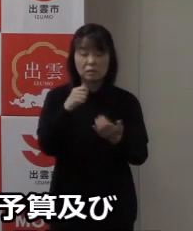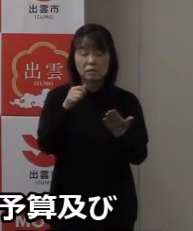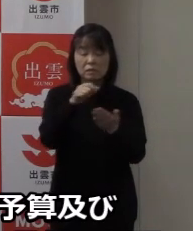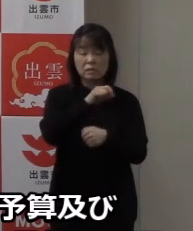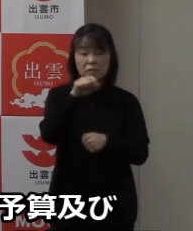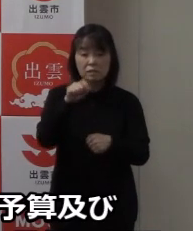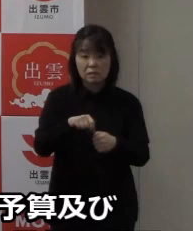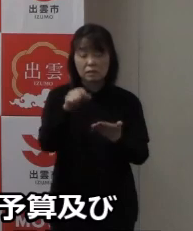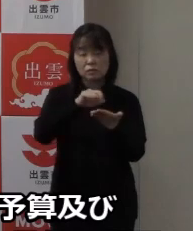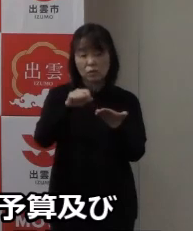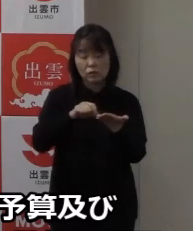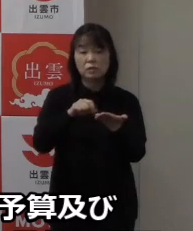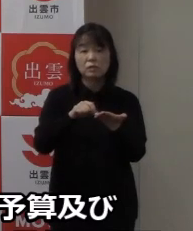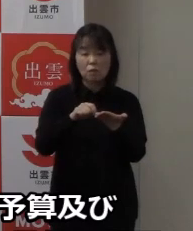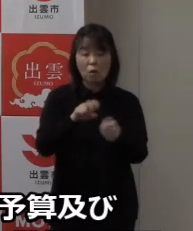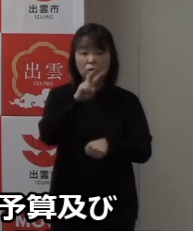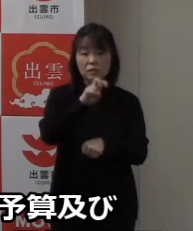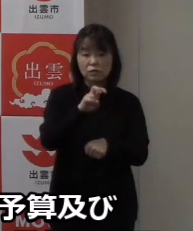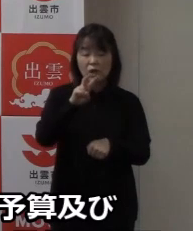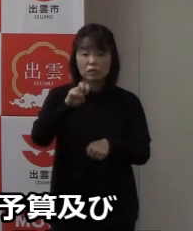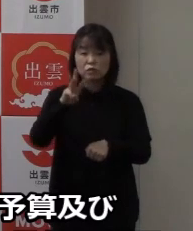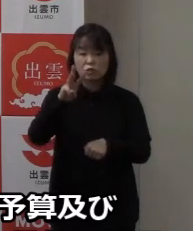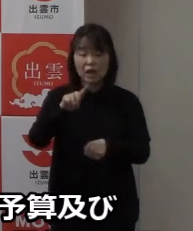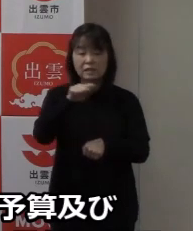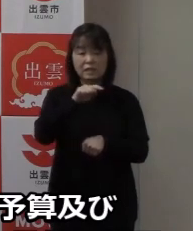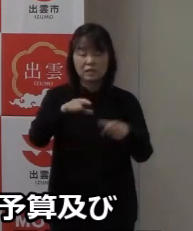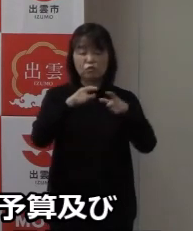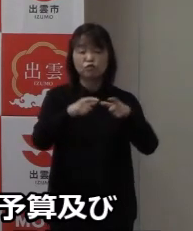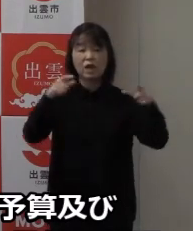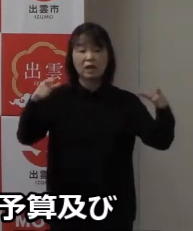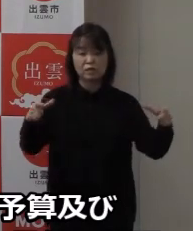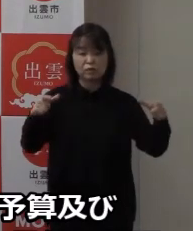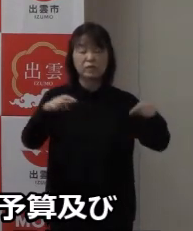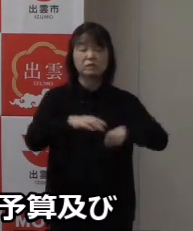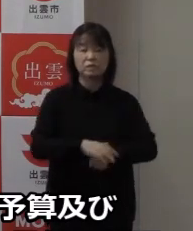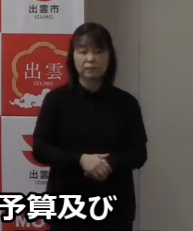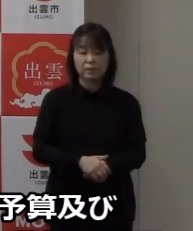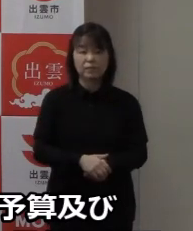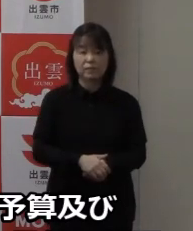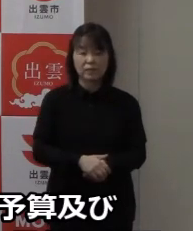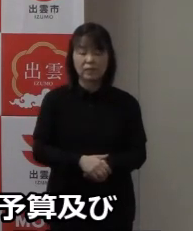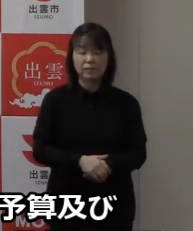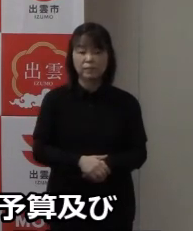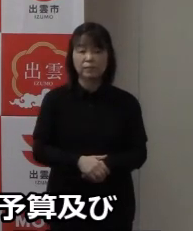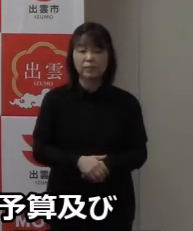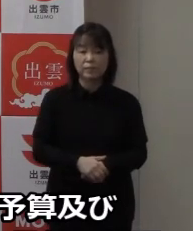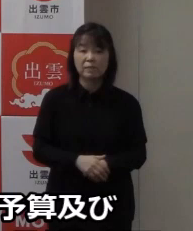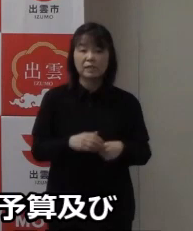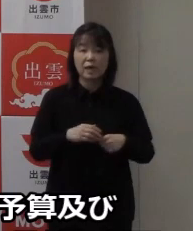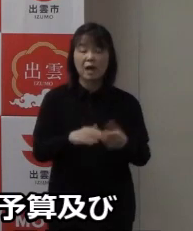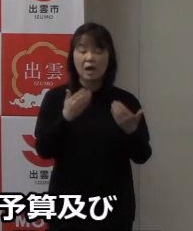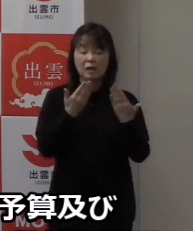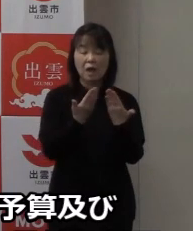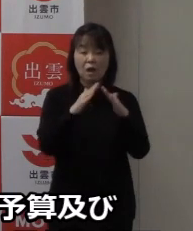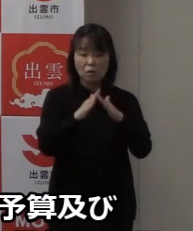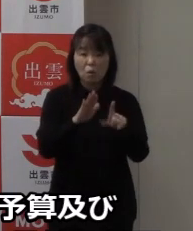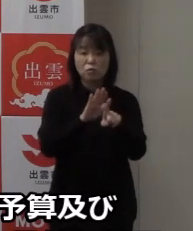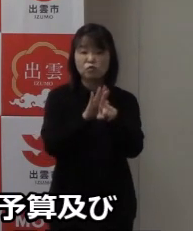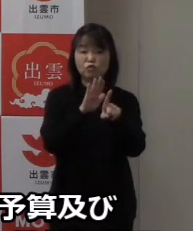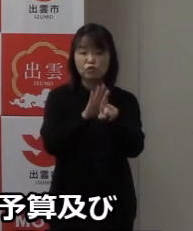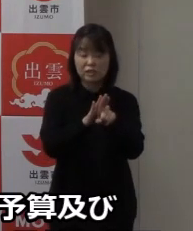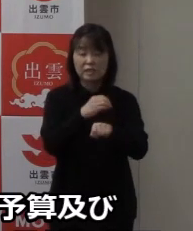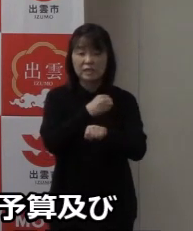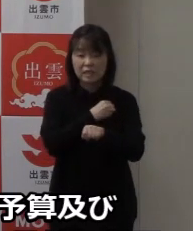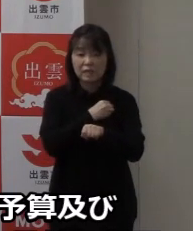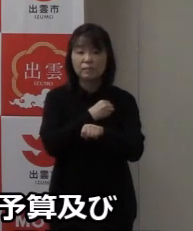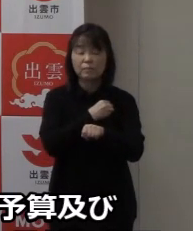ますし、地域学校共同活動推進員の配置も新規で3名、拡充をし